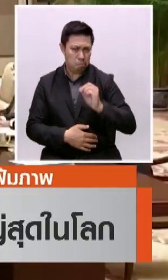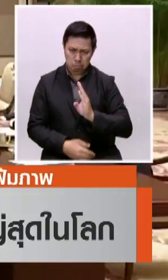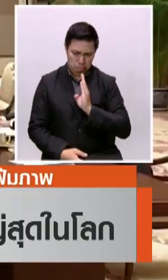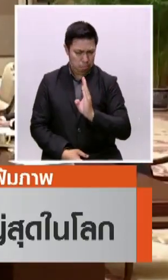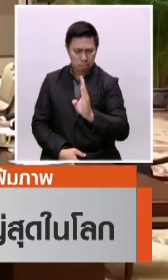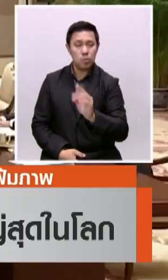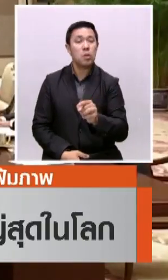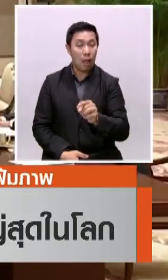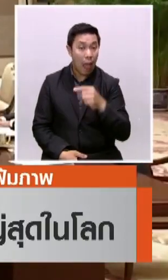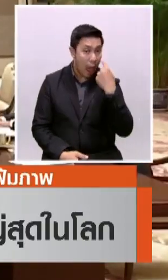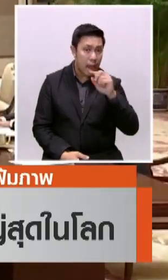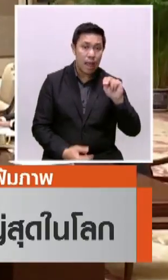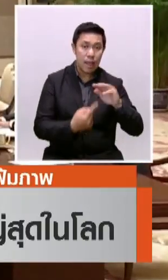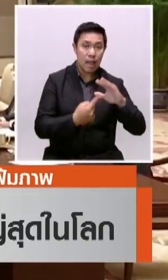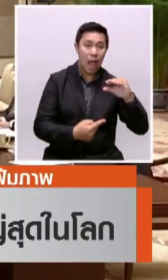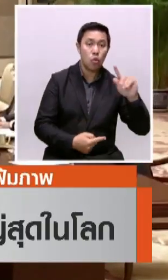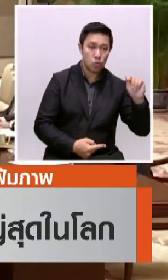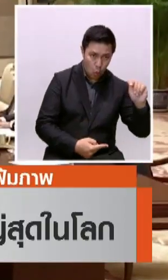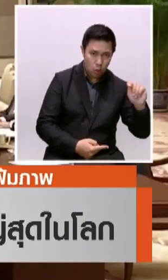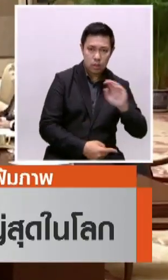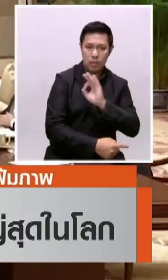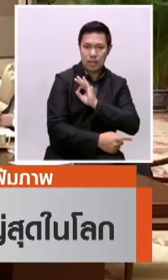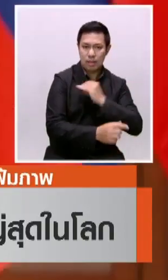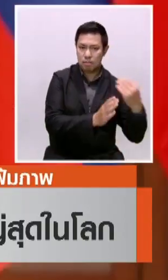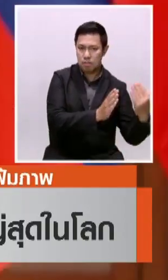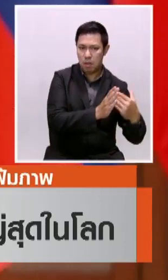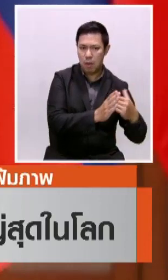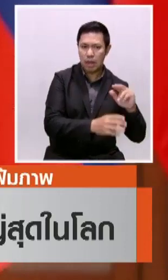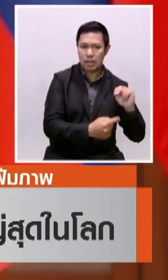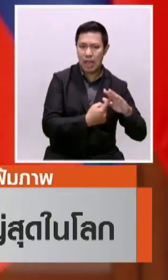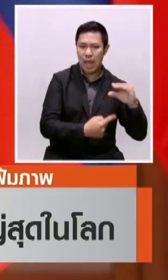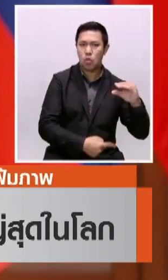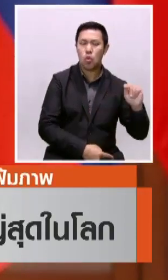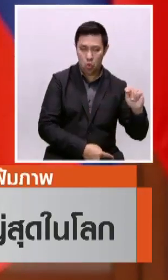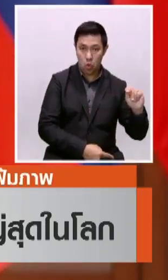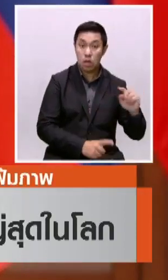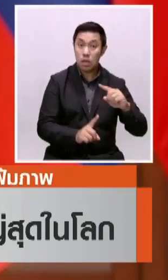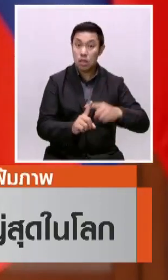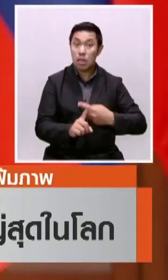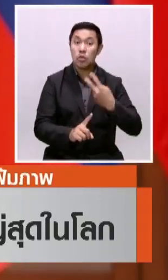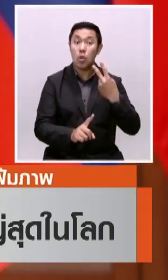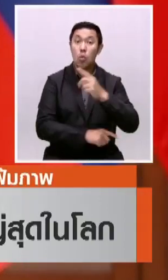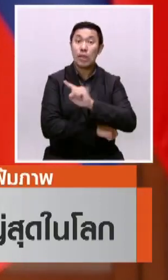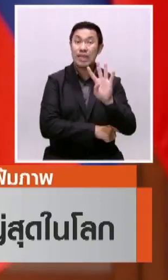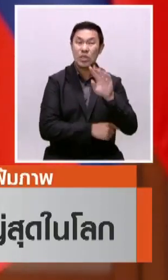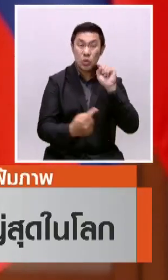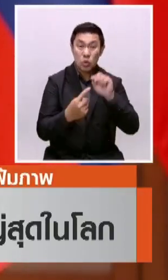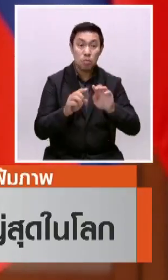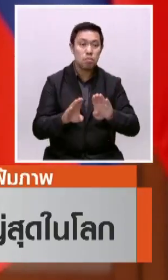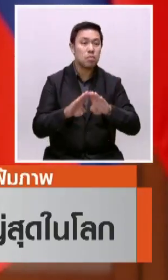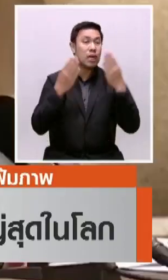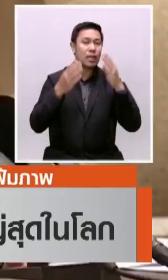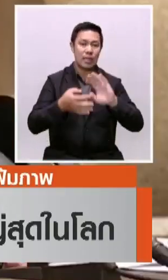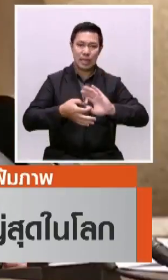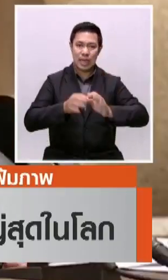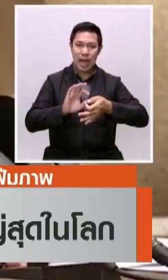ตรงต่อนาโต้และต่อการขยายสมาชิกของนาโตค่ะทั้งนี้นะครับเมื่อวันที่ 4กุมภาพันธ์ที่ผ่านมาก็ตรงกับวันเปิด